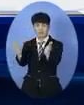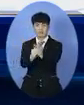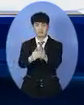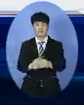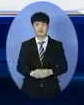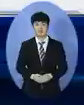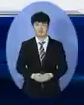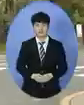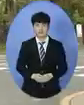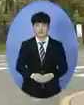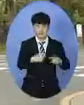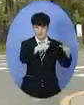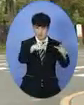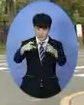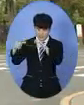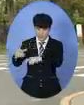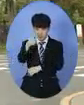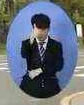전달됐습니다.